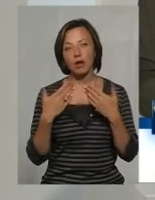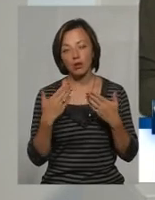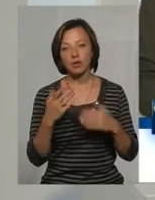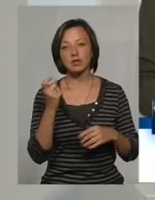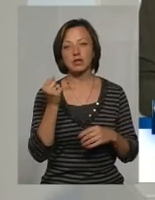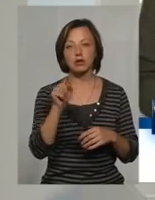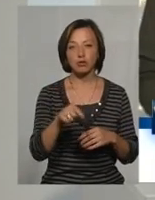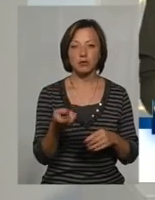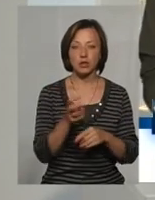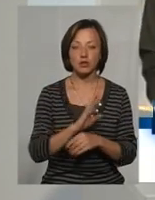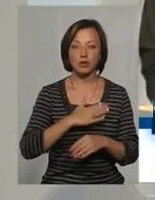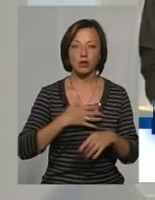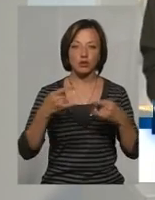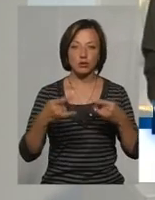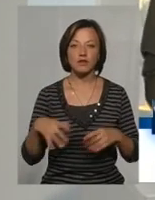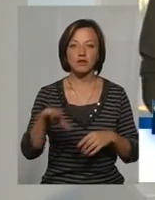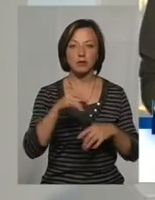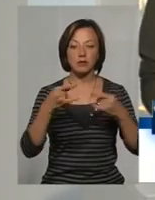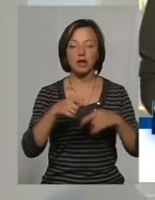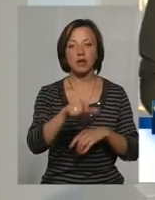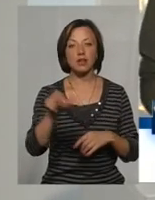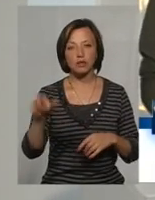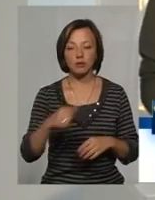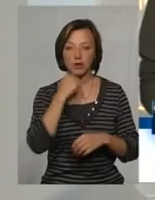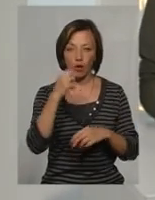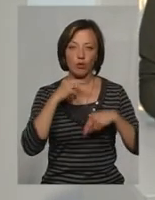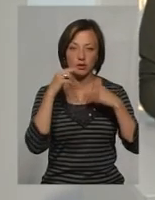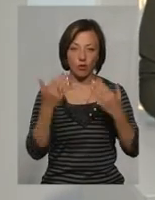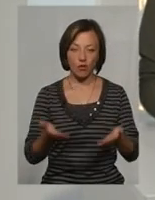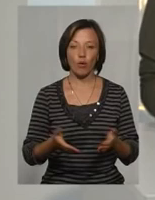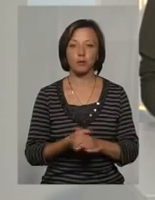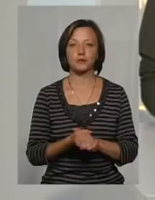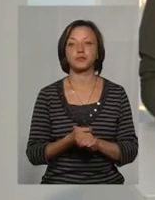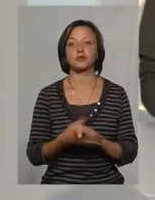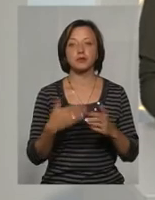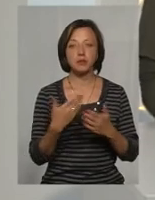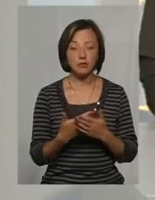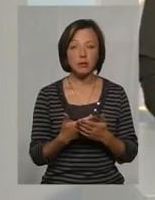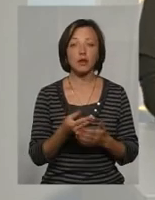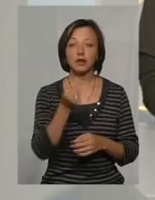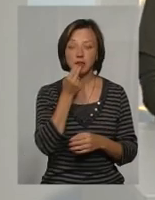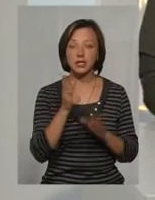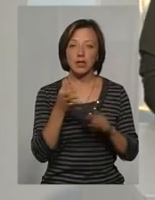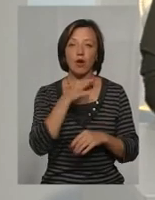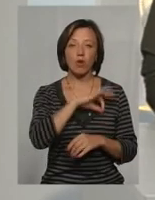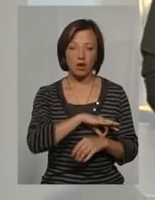що сьогодні прийшли в нашу студію. Усім телеглядачам дякую за увагу. Отож, споживайте тільки